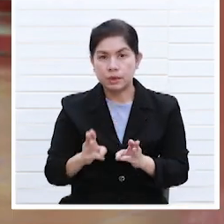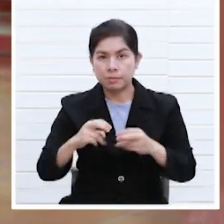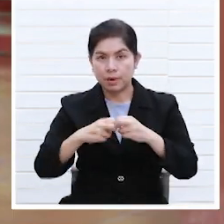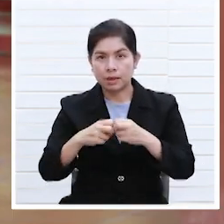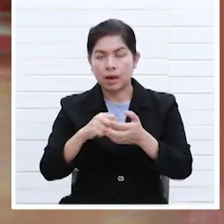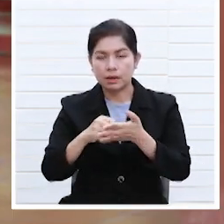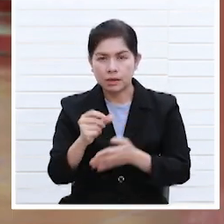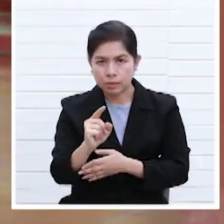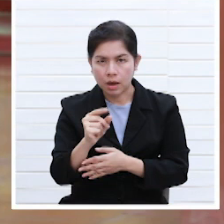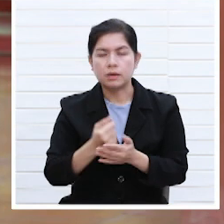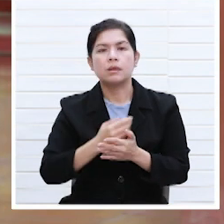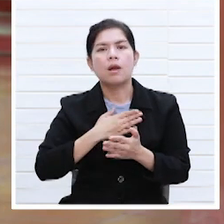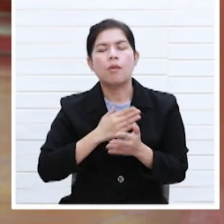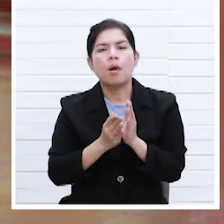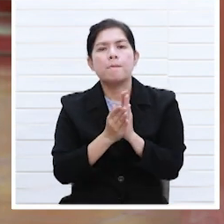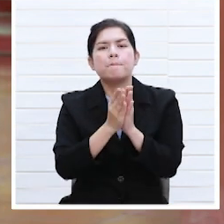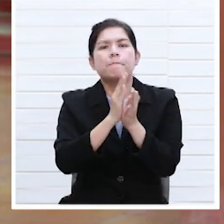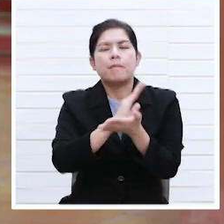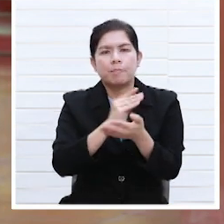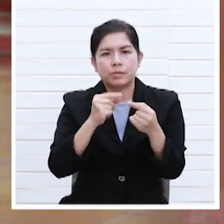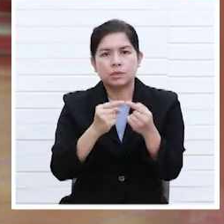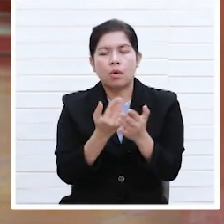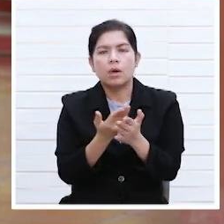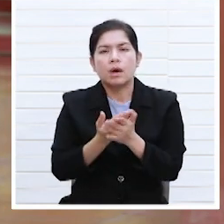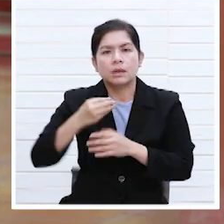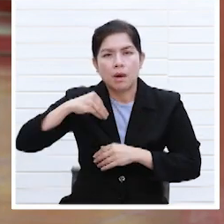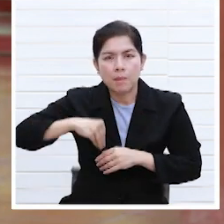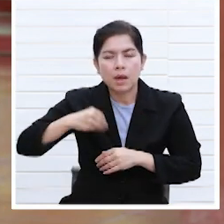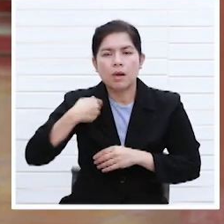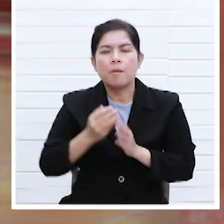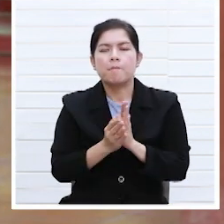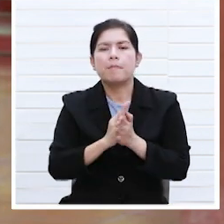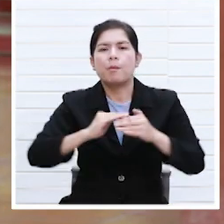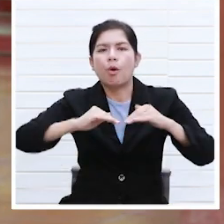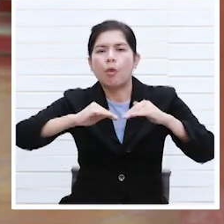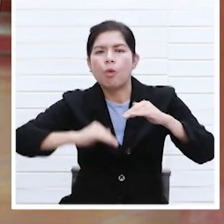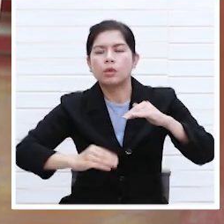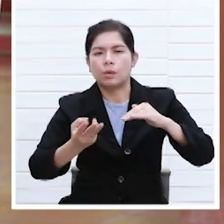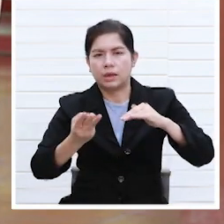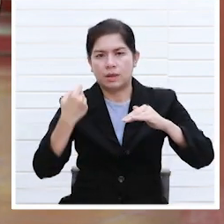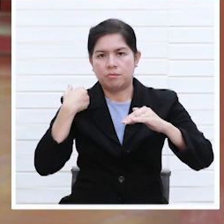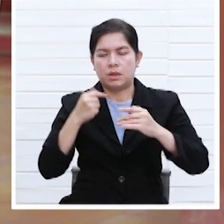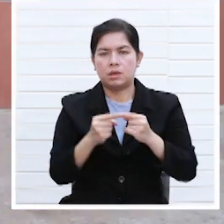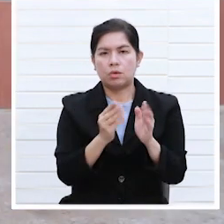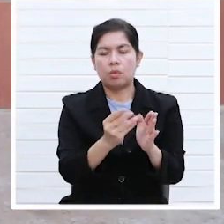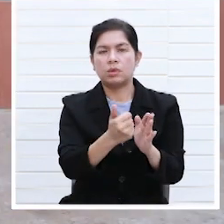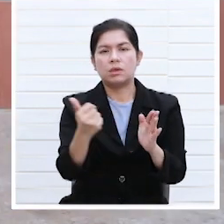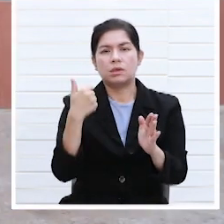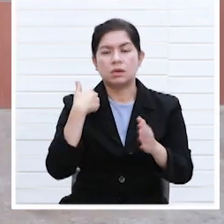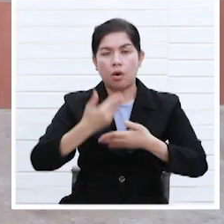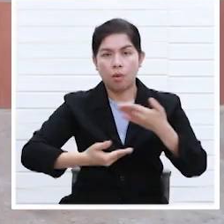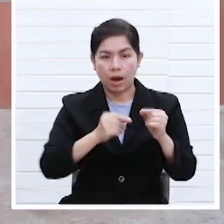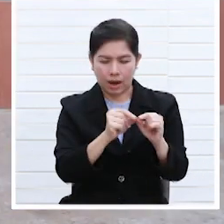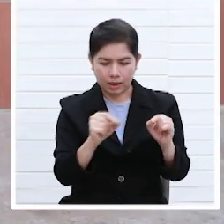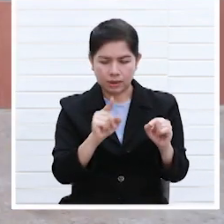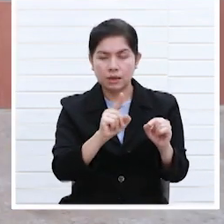ลดราคาลงเอากำไรน้อยลงหน่อยแล้วก็ปรับกับลูกน้องนิดนึงแต่ตัวเองปรับเยอะเพราะคนอื่นเขาขาย